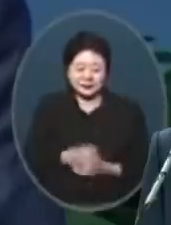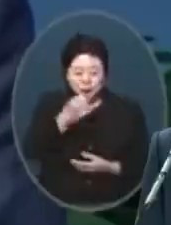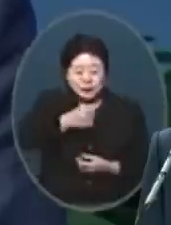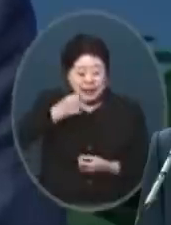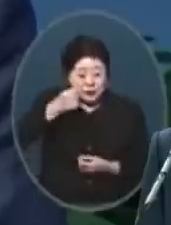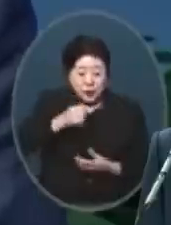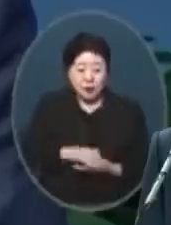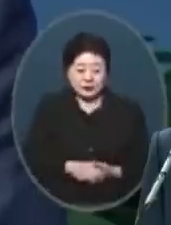갖고